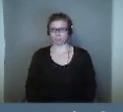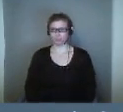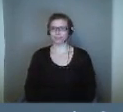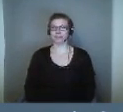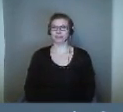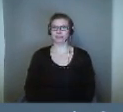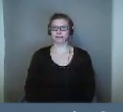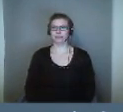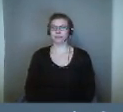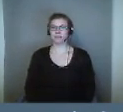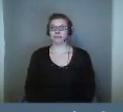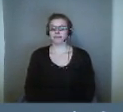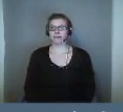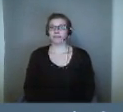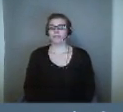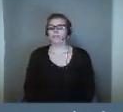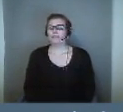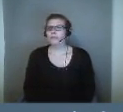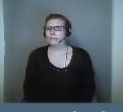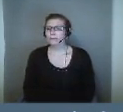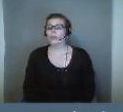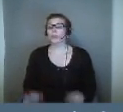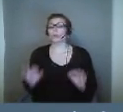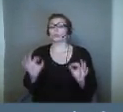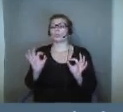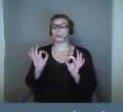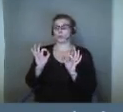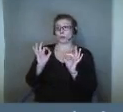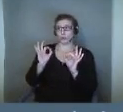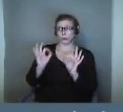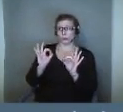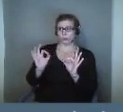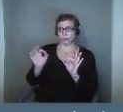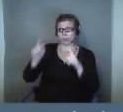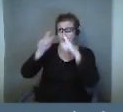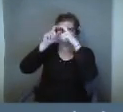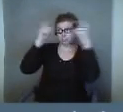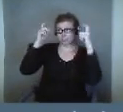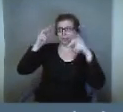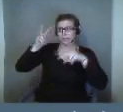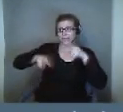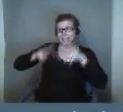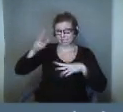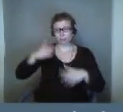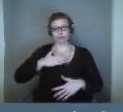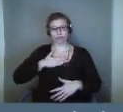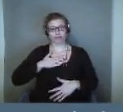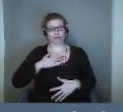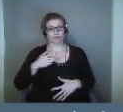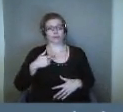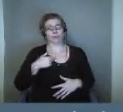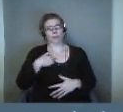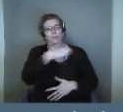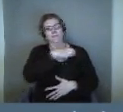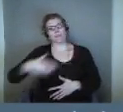Juste un petit mot, Patrick Contenot, en tant que petite commune. Merci. Alors moi, je suis maire d'une commune de 800 habitants.